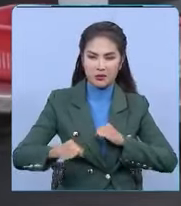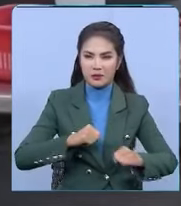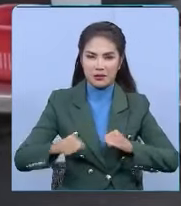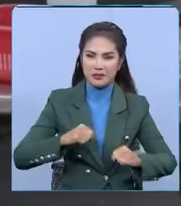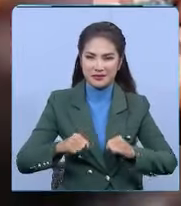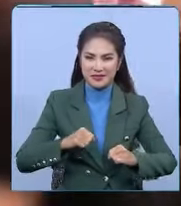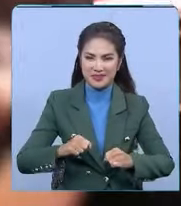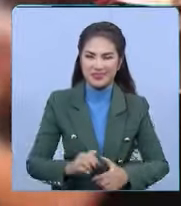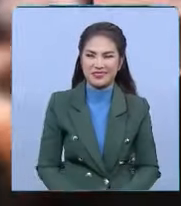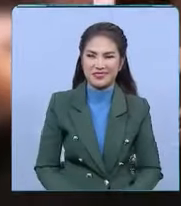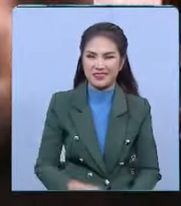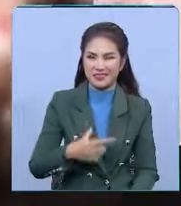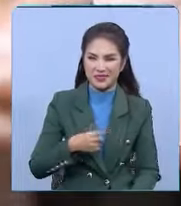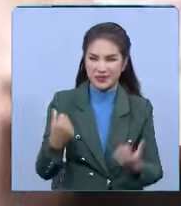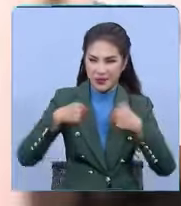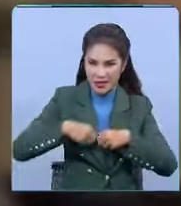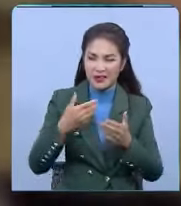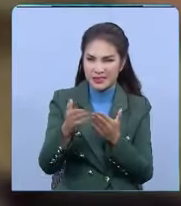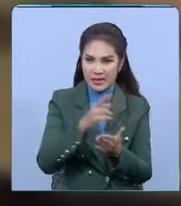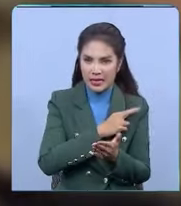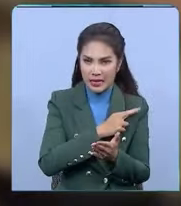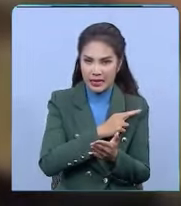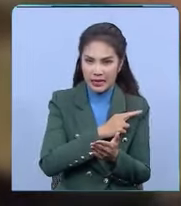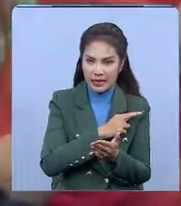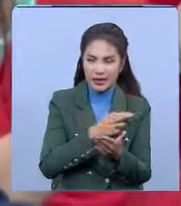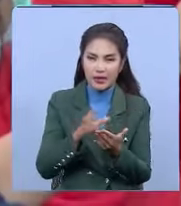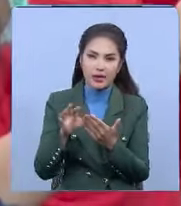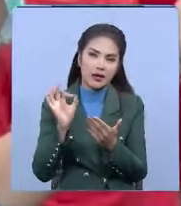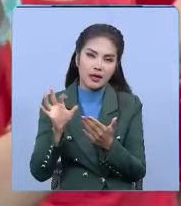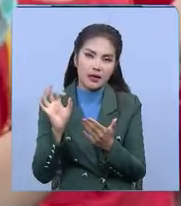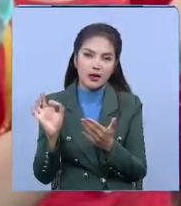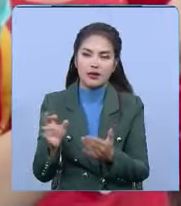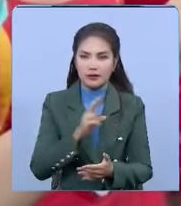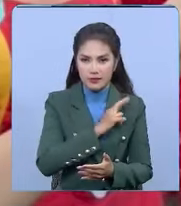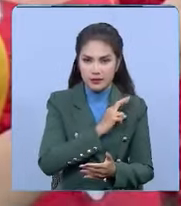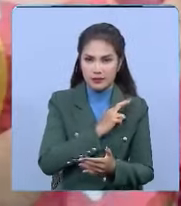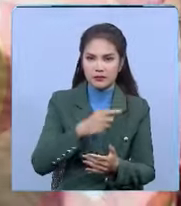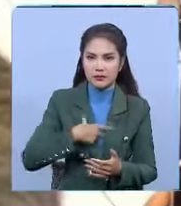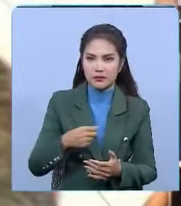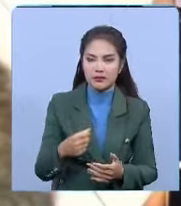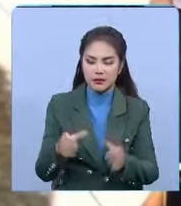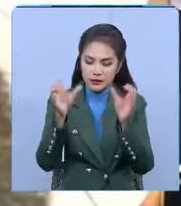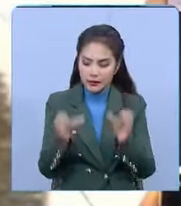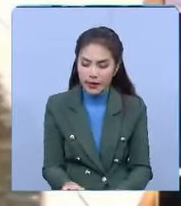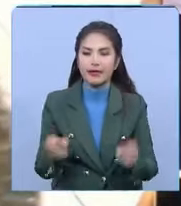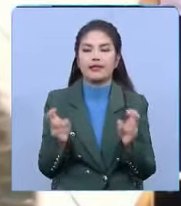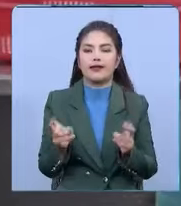ใส่ตัวเงี้ย ต้องซื้อเองเลือกเอง เลือกเองเคยทำงานมานะครับผมชอบใส่กางเกงยีนอย่างนี้แหละครับก